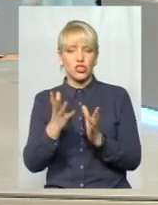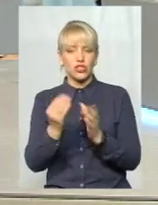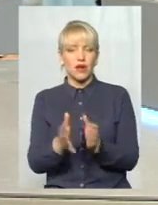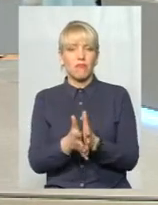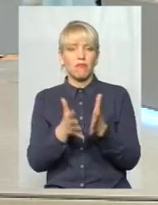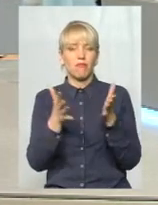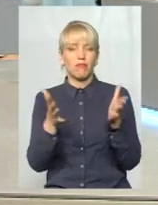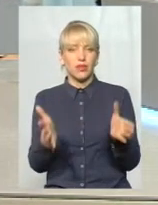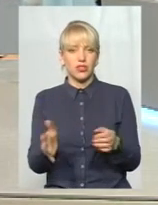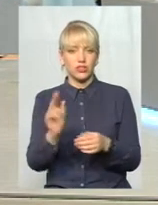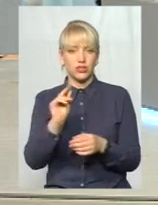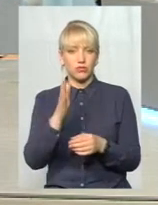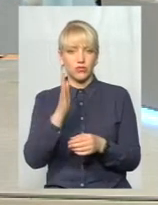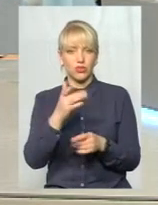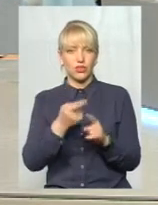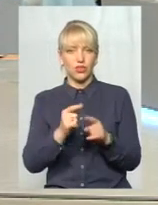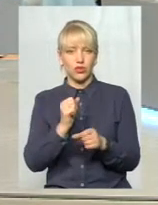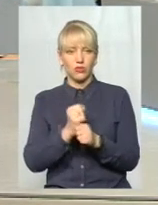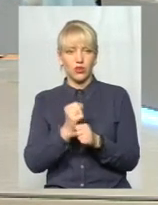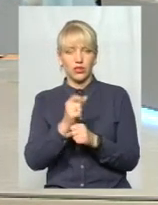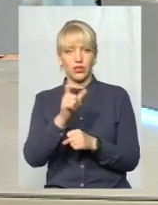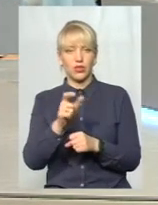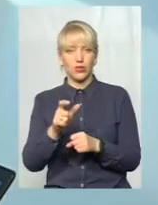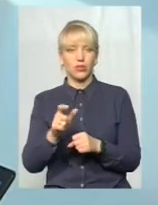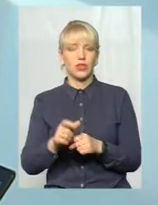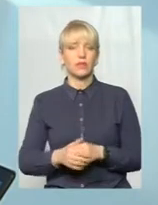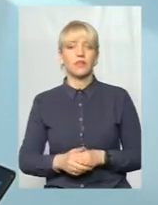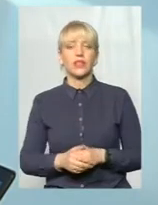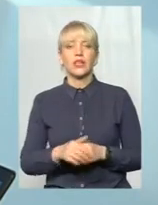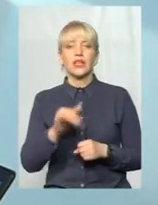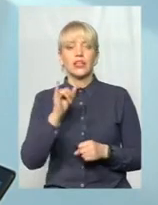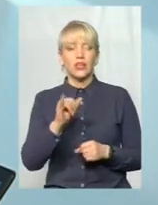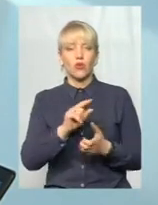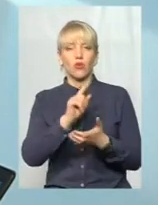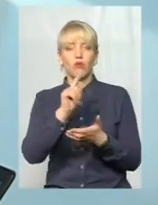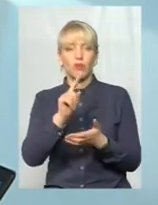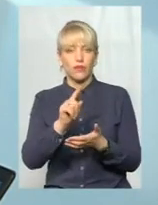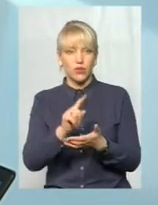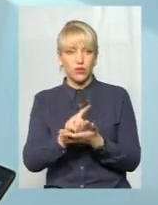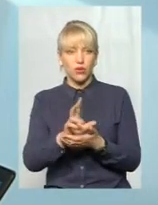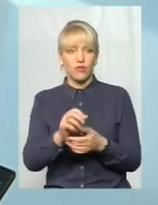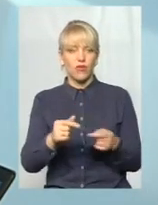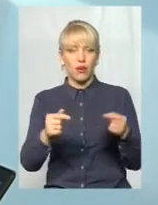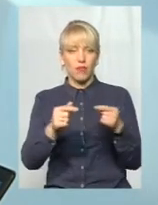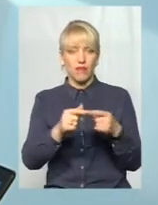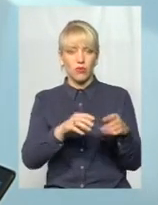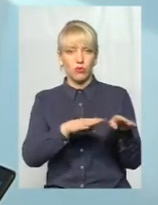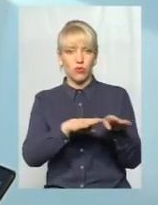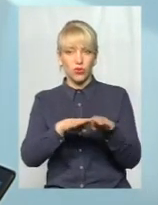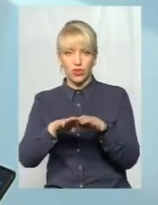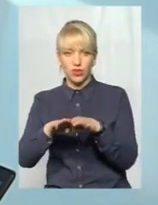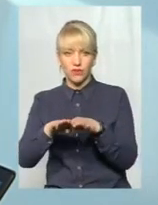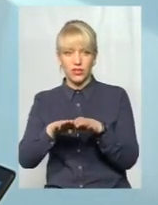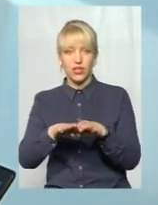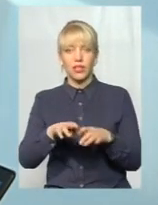будуть це робити люди, які вже станом на сьогодні знають всю процедуру. І обов'язково на певному рівні, як то